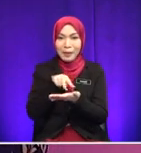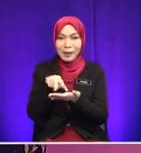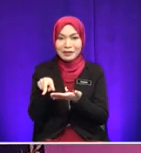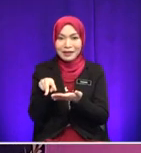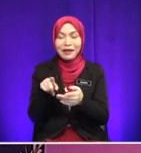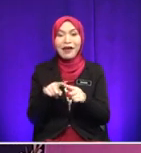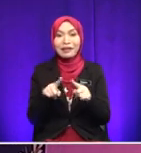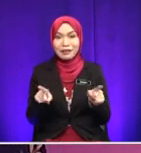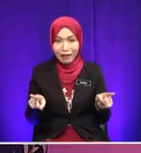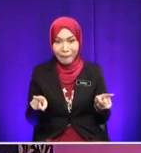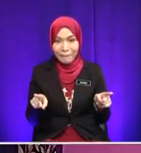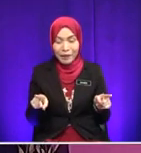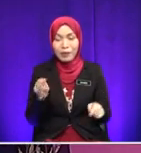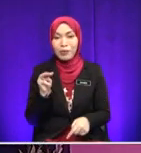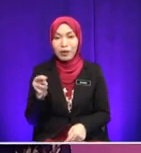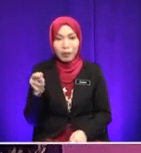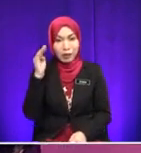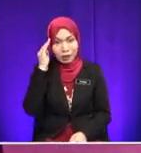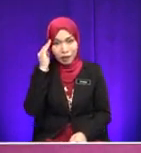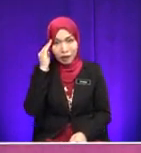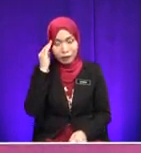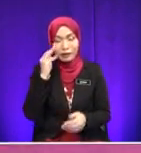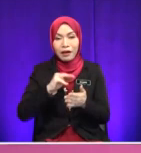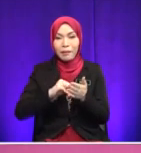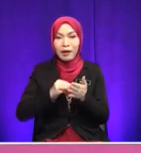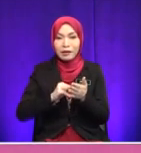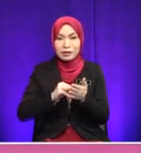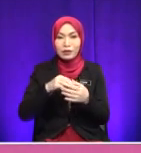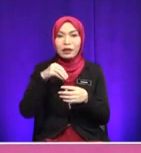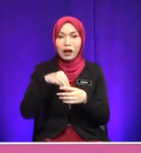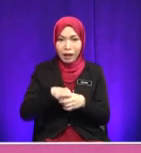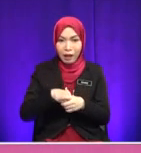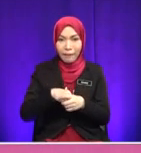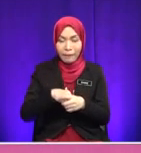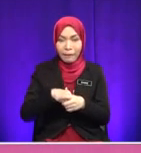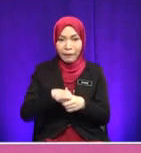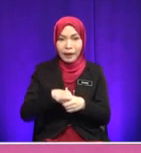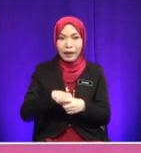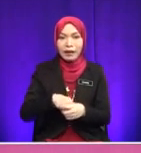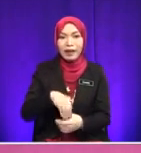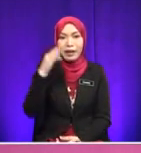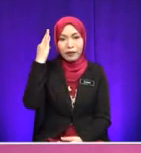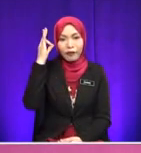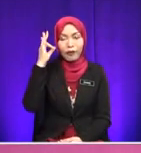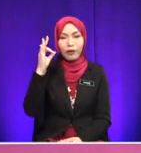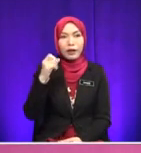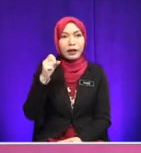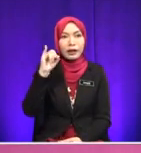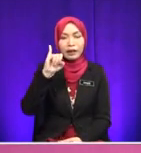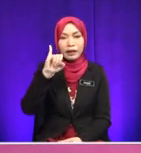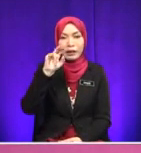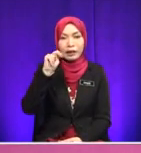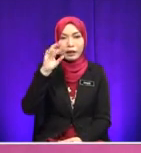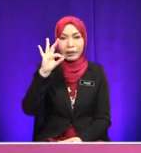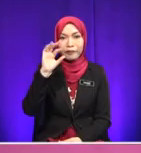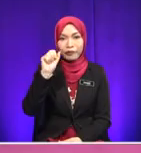ada dalam infografik ni kan, Ria kan? Ria, macam ini kan, treaty ni. Apa maksud treaty? Banyak sangat ni perkataan treaty